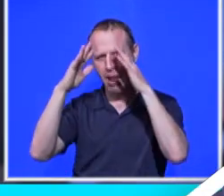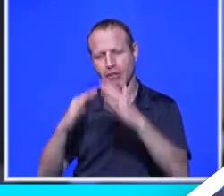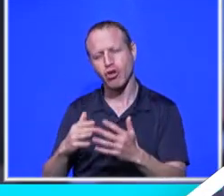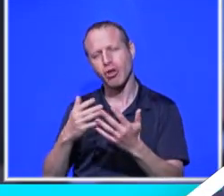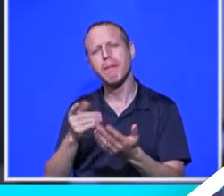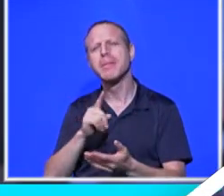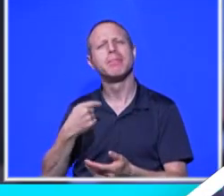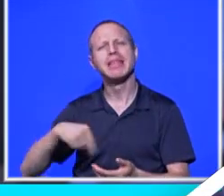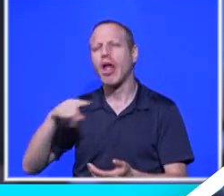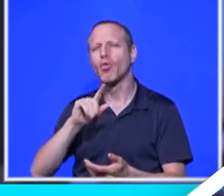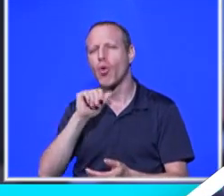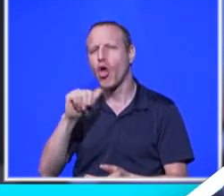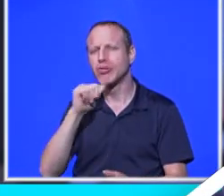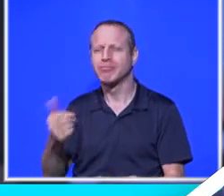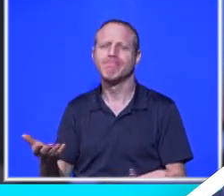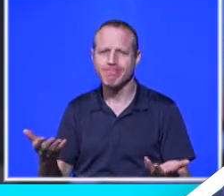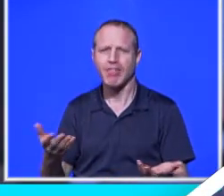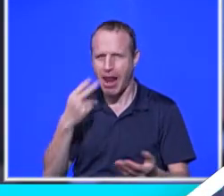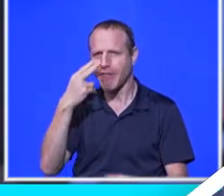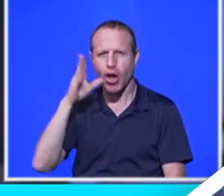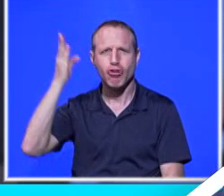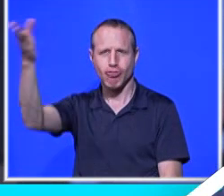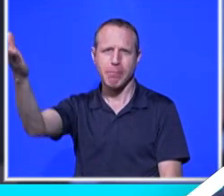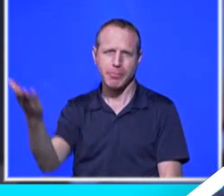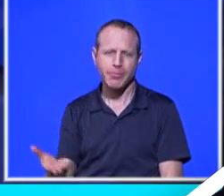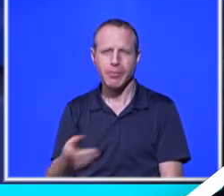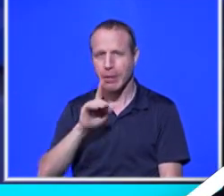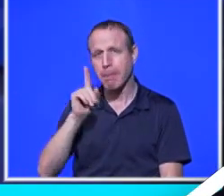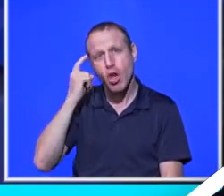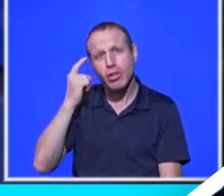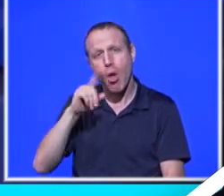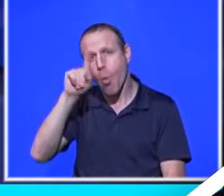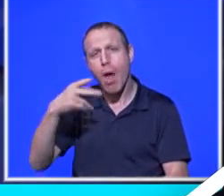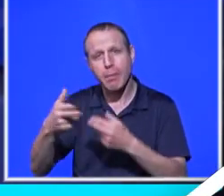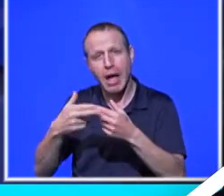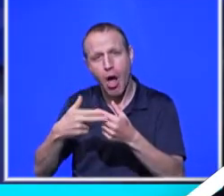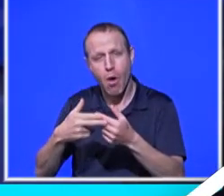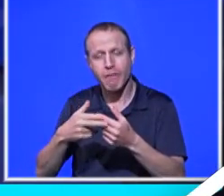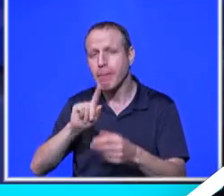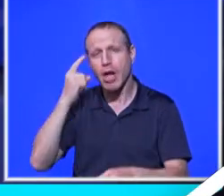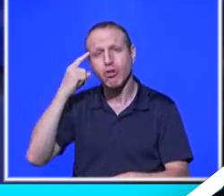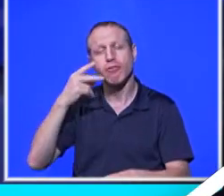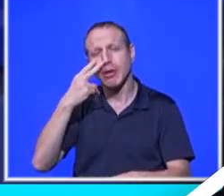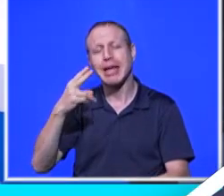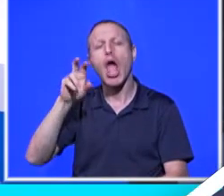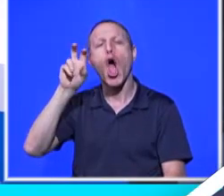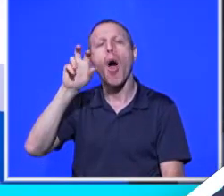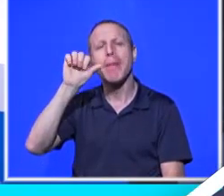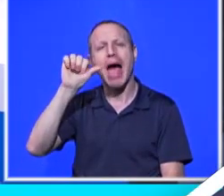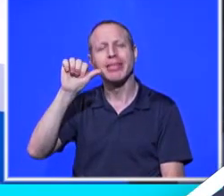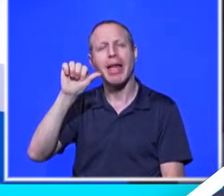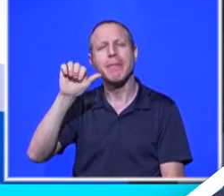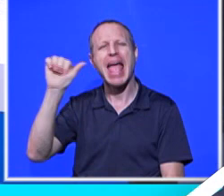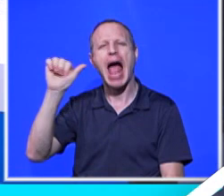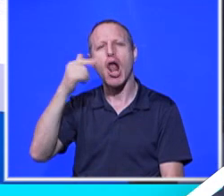ומי מאיתנו לא רוצה בעצם לבקר שם. מי יודע, אולי בקרוב, מי חשב שאנחנו נראה את עומר אדם ואייל גולן